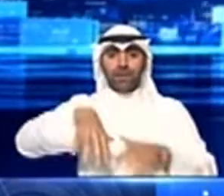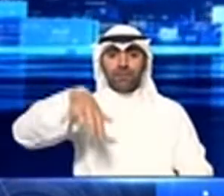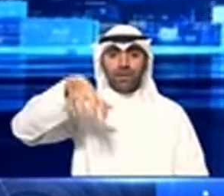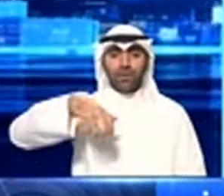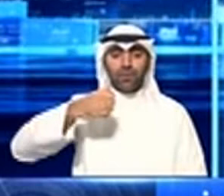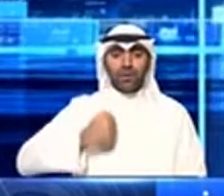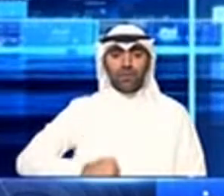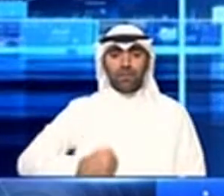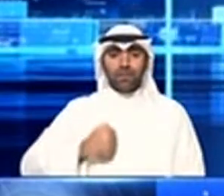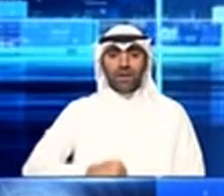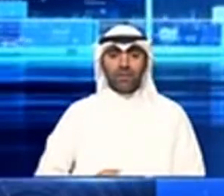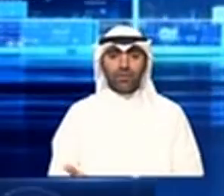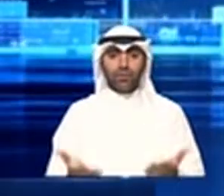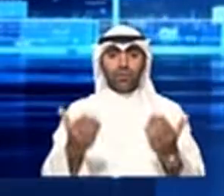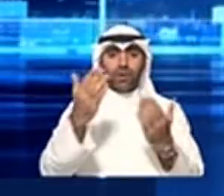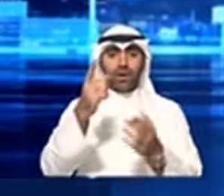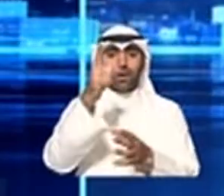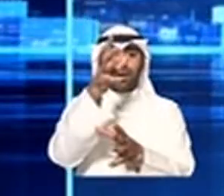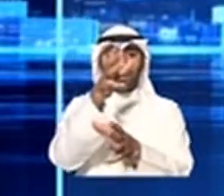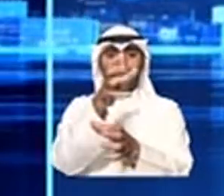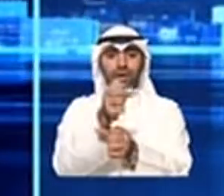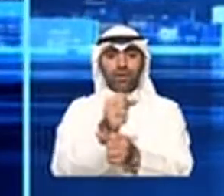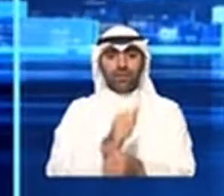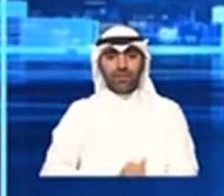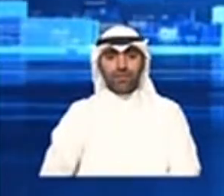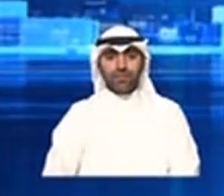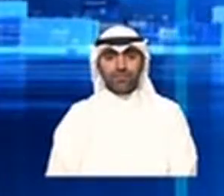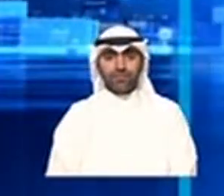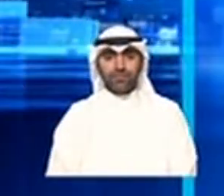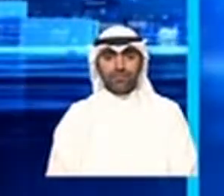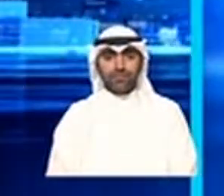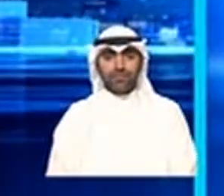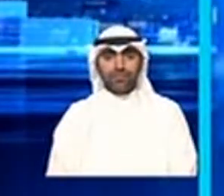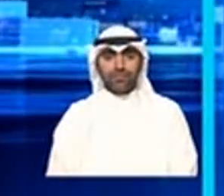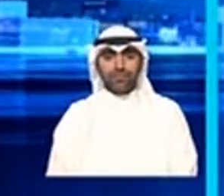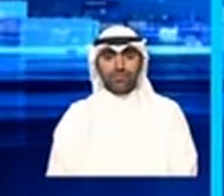الخليفة ملك مملكة البحرين الشقيقة.